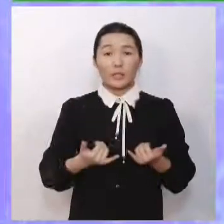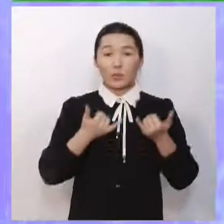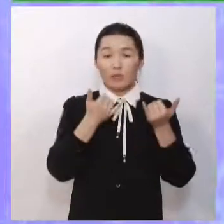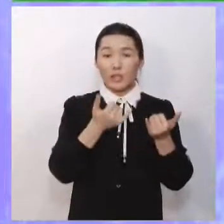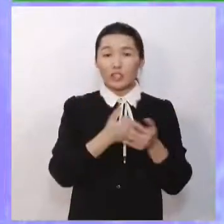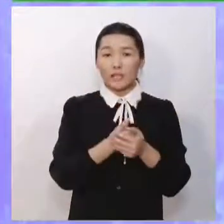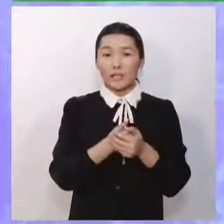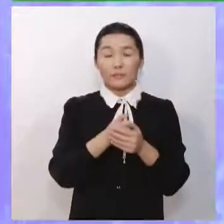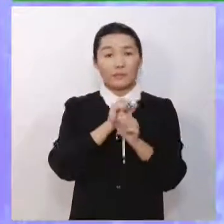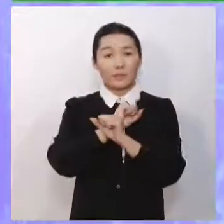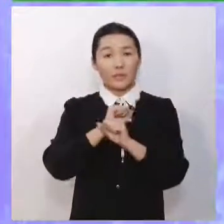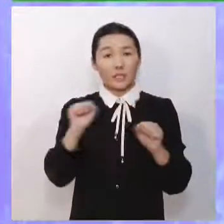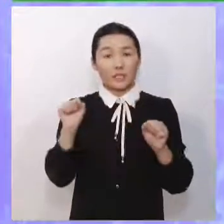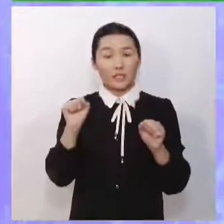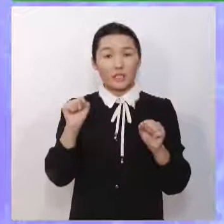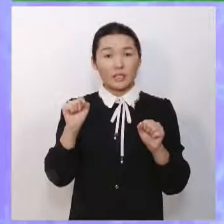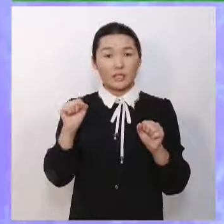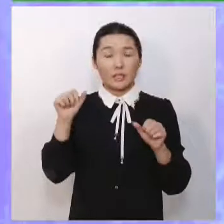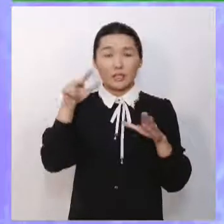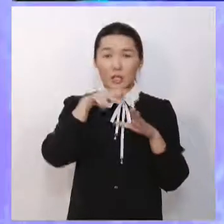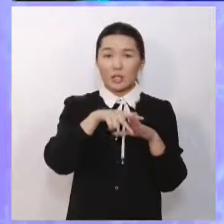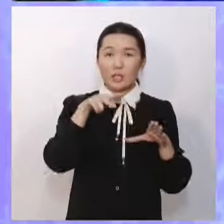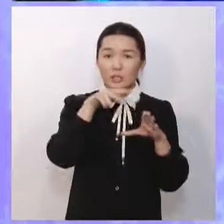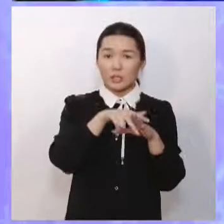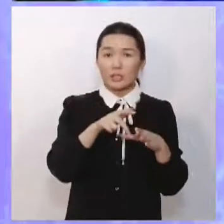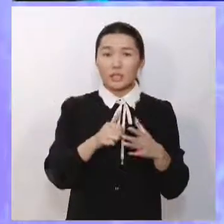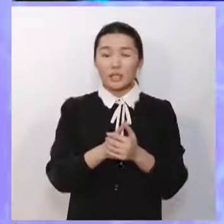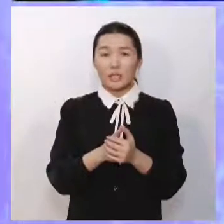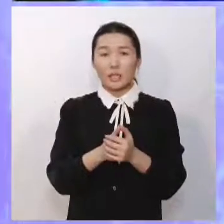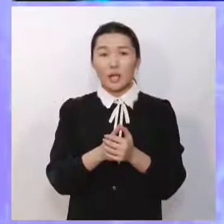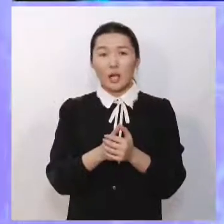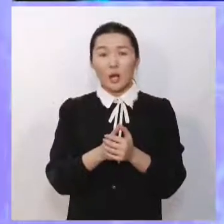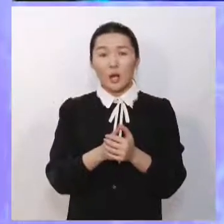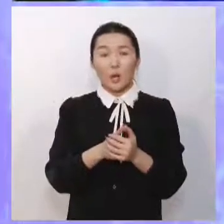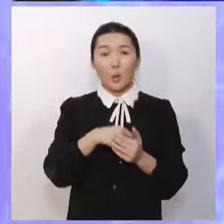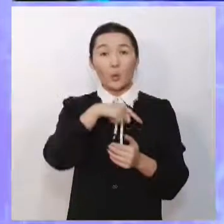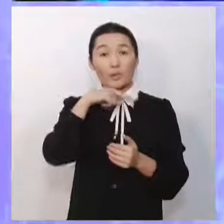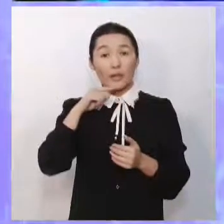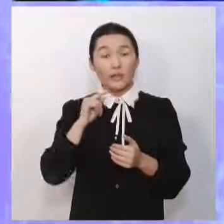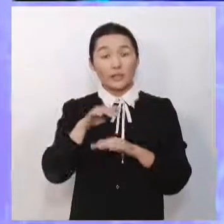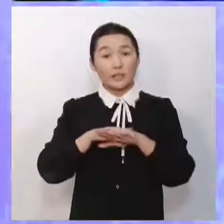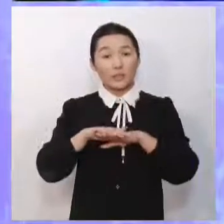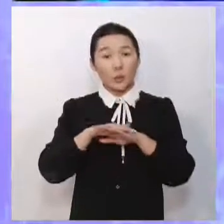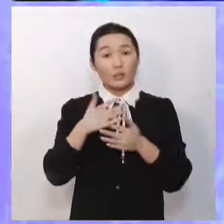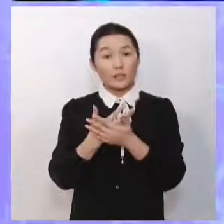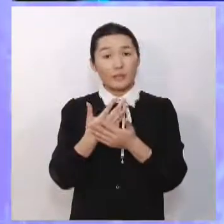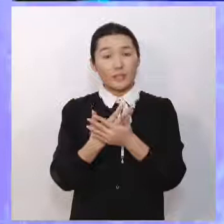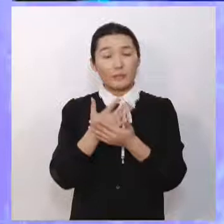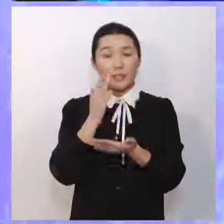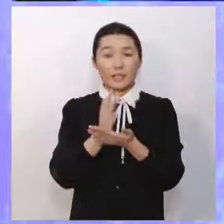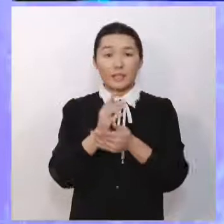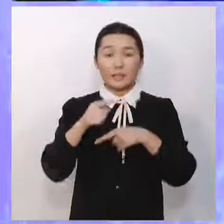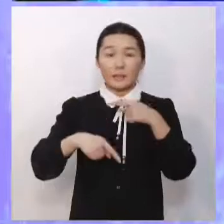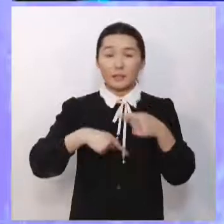в любых его проявлениях. У славянских народов, например, есть обычай в